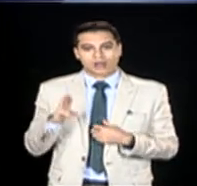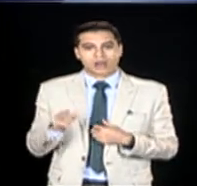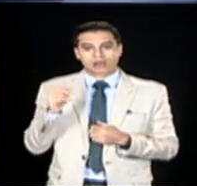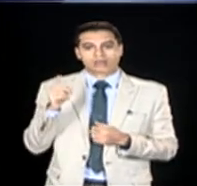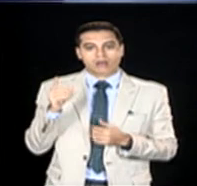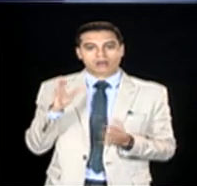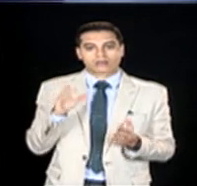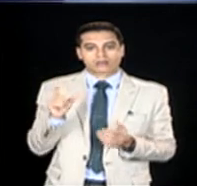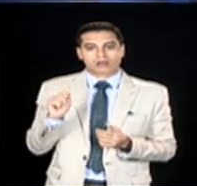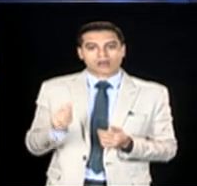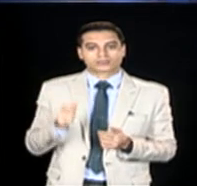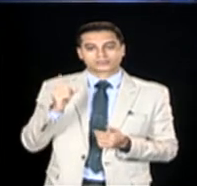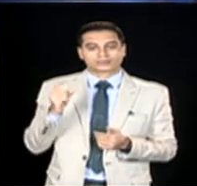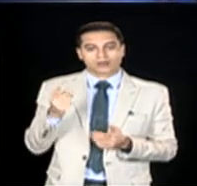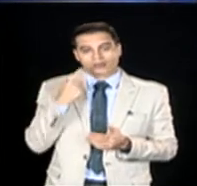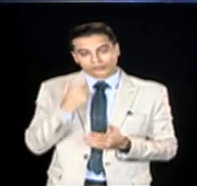تفضلي.